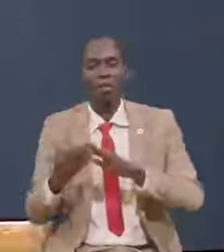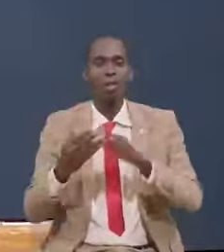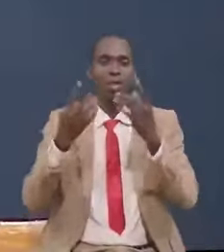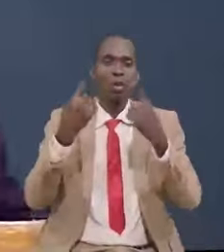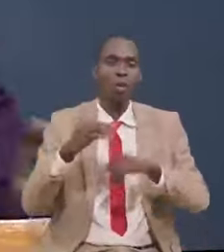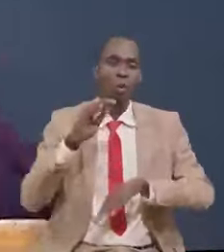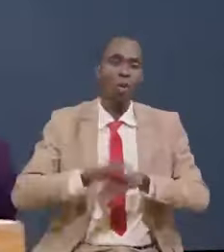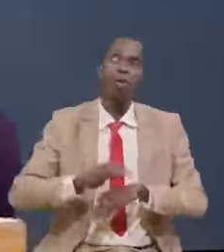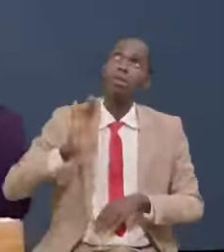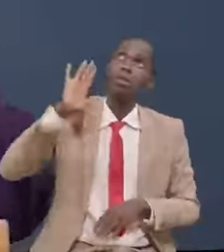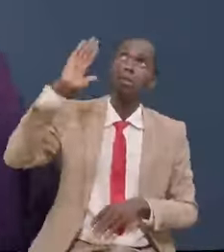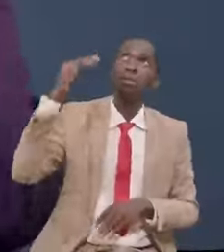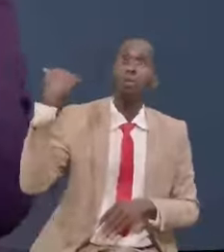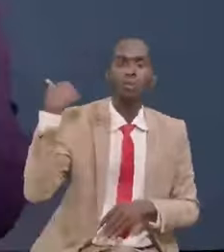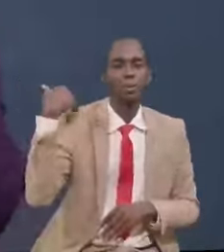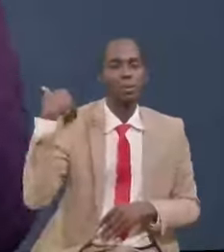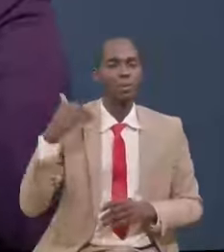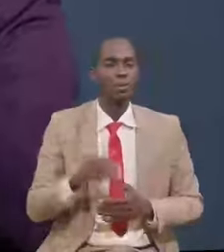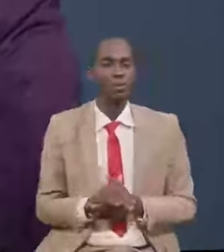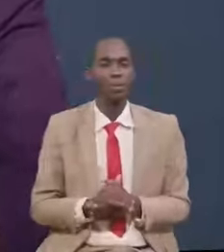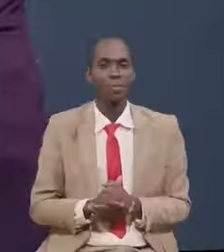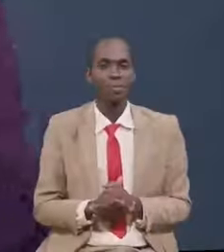Repose sur son épaule.